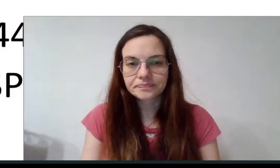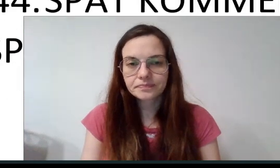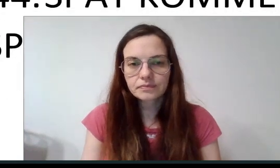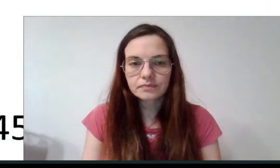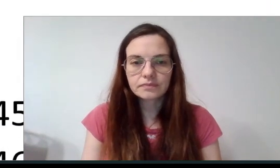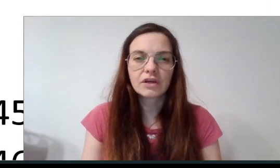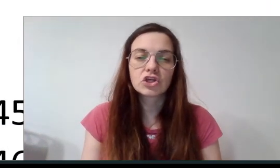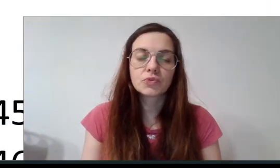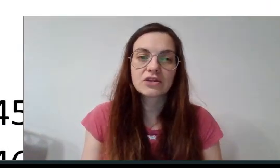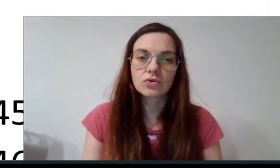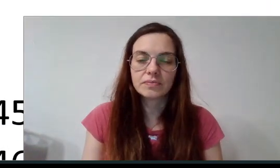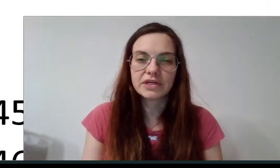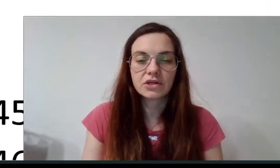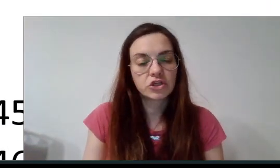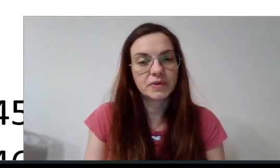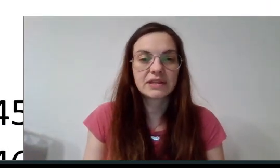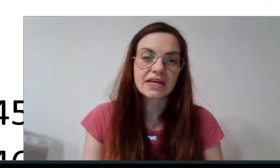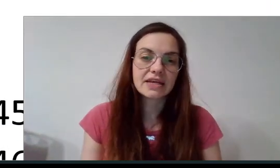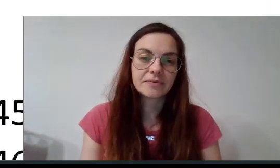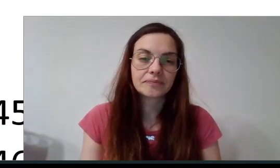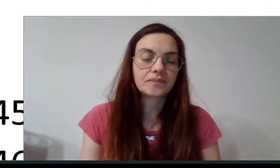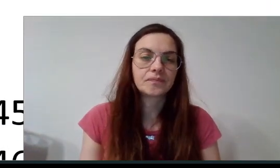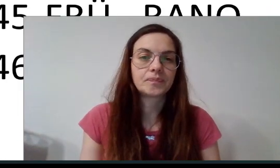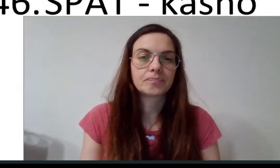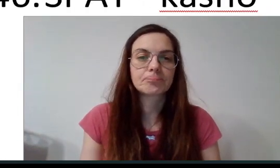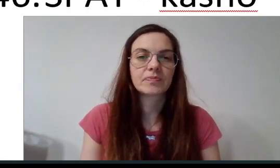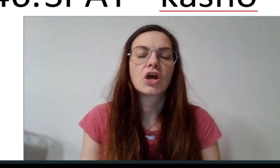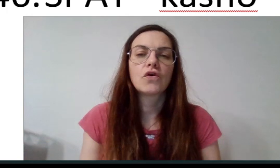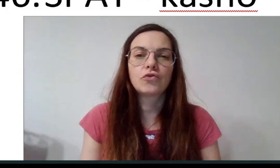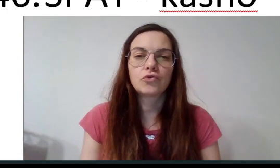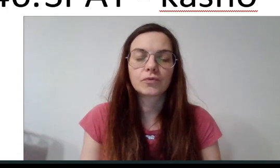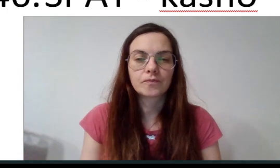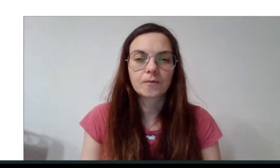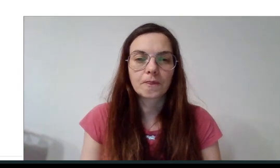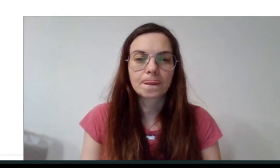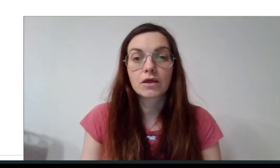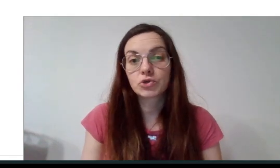Spät kommen. Spät sein. Früh. Spät.